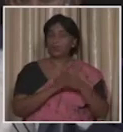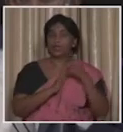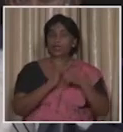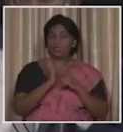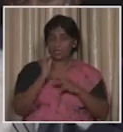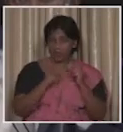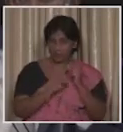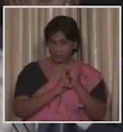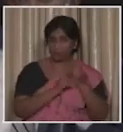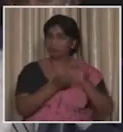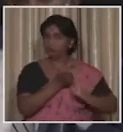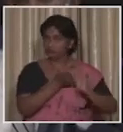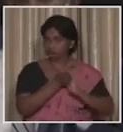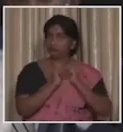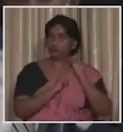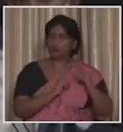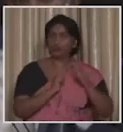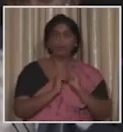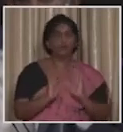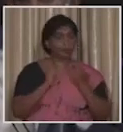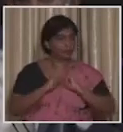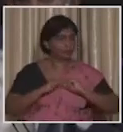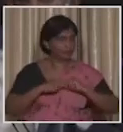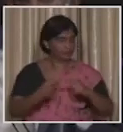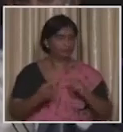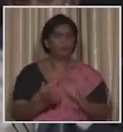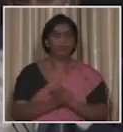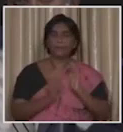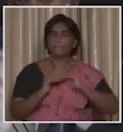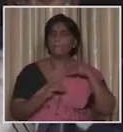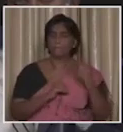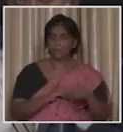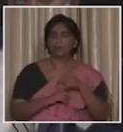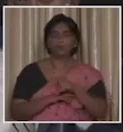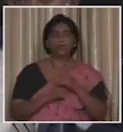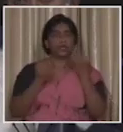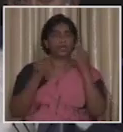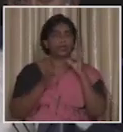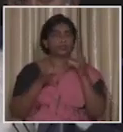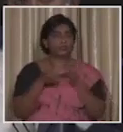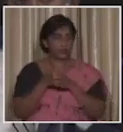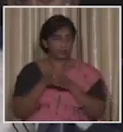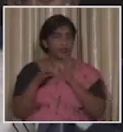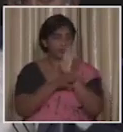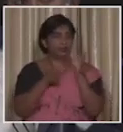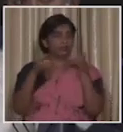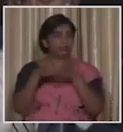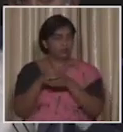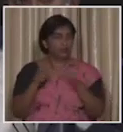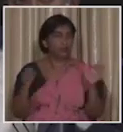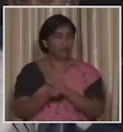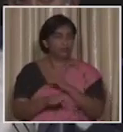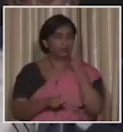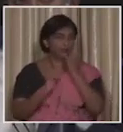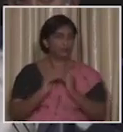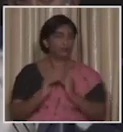විමුක්ති පෙරමුණට උදව් උපකාර කරමින් එතුමා ආරම්භ කරපු ගමන පසු කාලිනව ශ්‍රී ලංකා නිදහස් පක්ෂයට සම්බන්ධ වෙමින් පරිපූර්ණත්වයට පත්